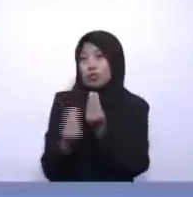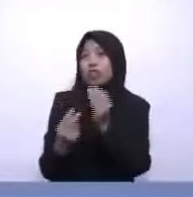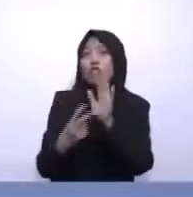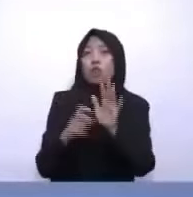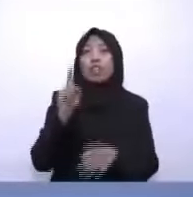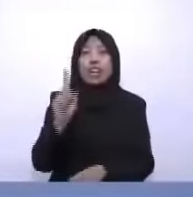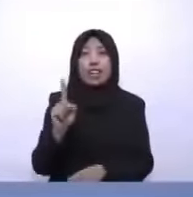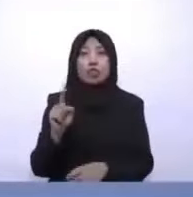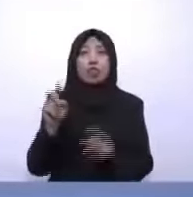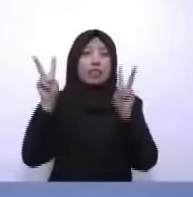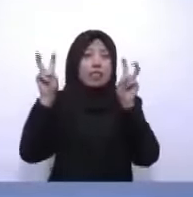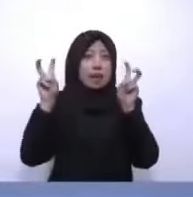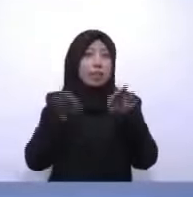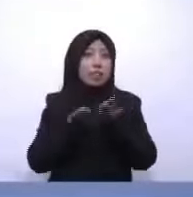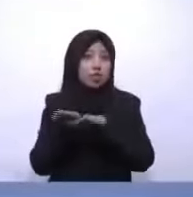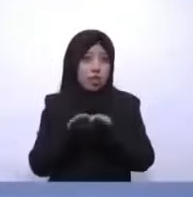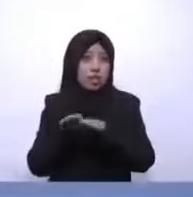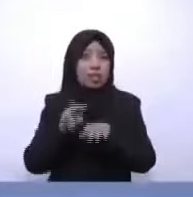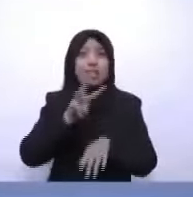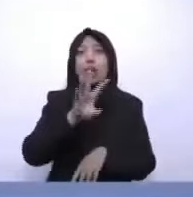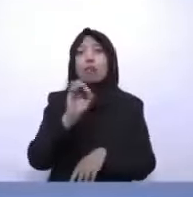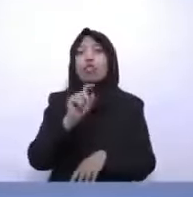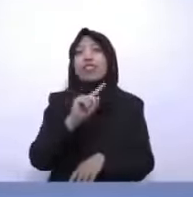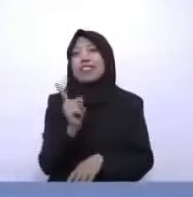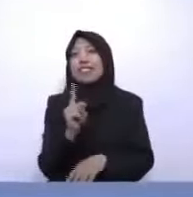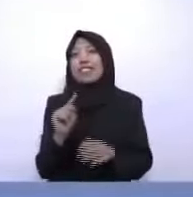dalam waktu 30 detik dimulai saat Anda berbicara.